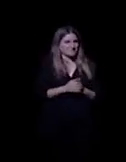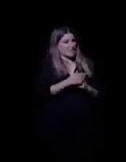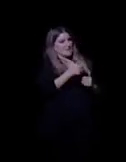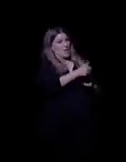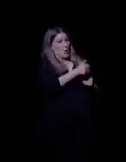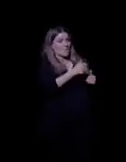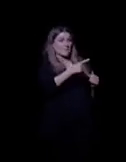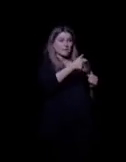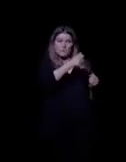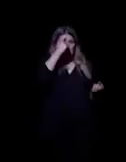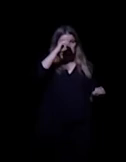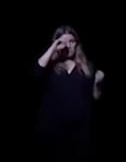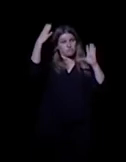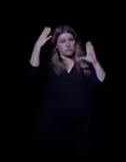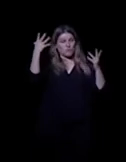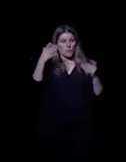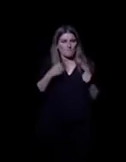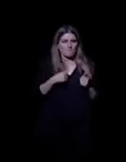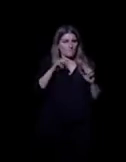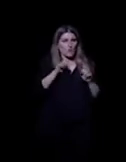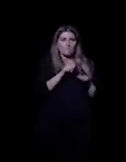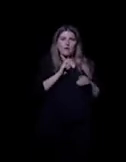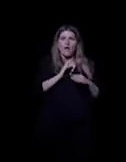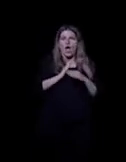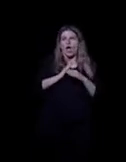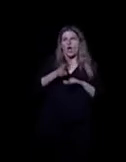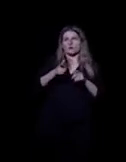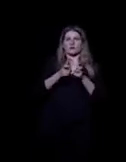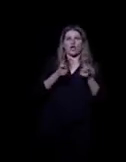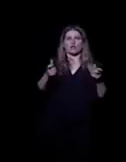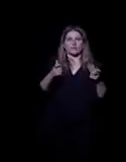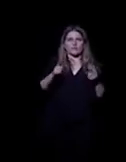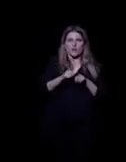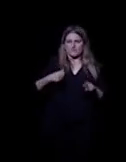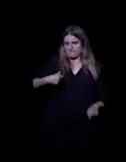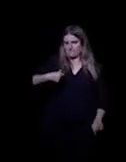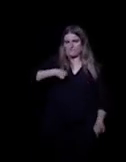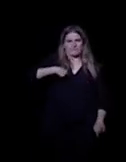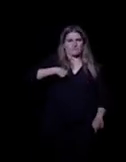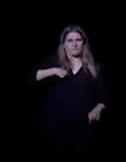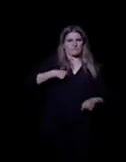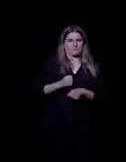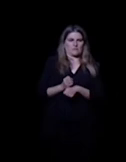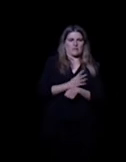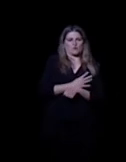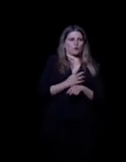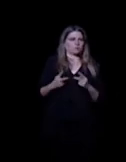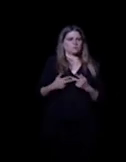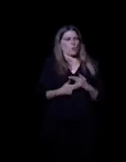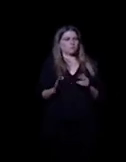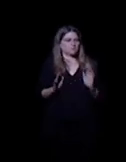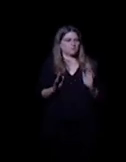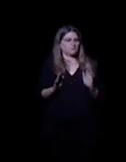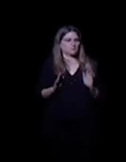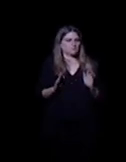il pensait qu'en fait, il allait pouvoir activer un bouton on-off sur ses émotions, comme si, en arrivant au bureau, on